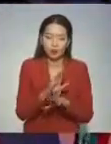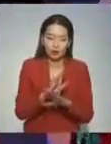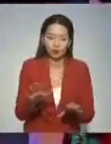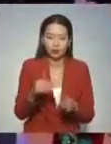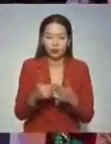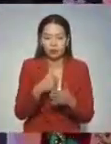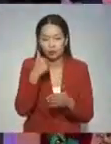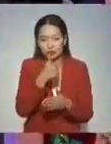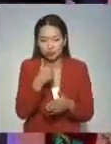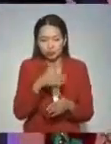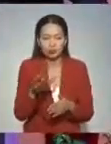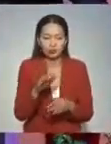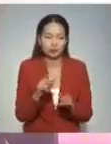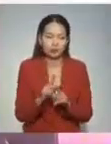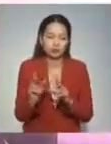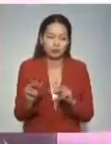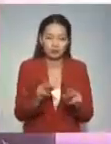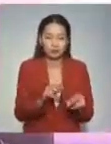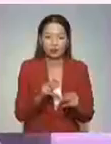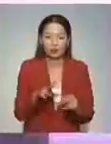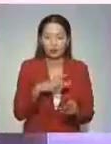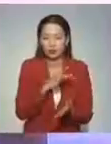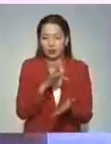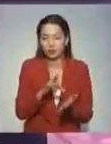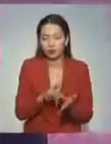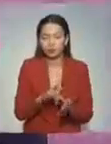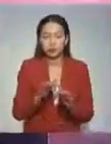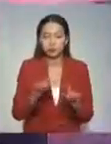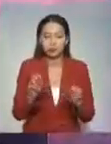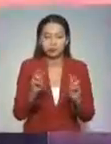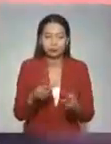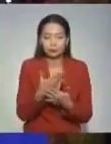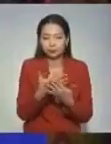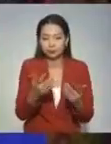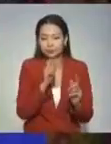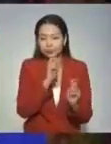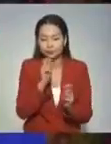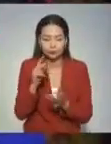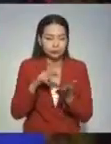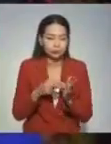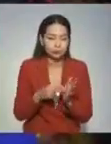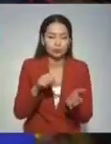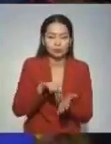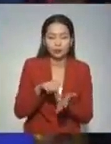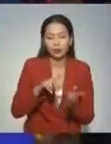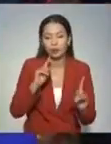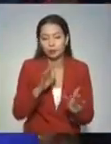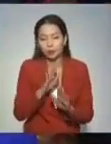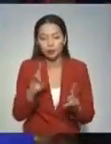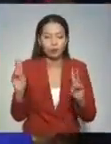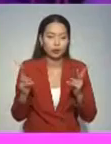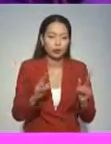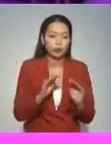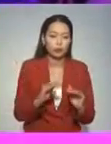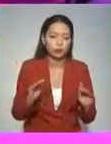жылды тек беске бітірмендер. Шарада балаларға арналған түрлі түсті шоу қойылымдар ұйымдастырылған. Ән айтып би билеген